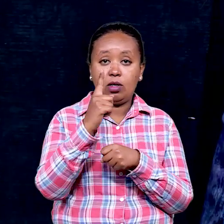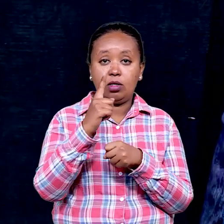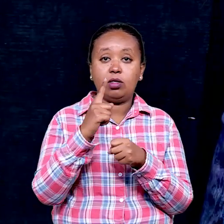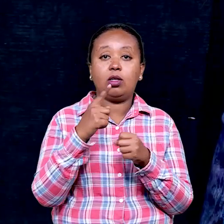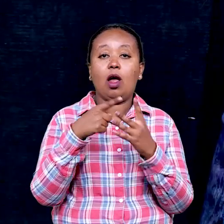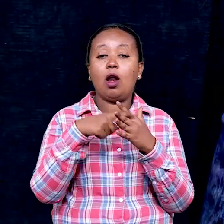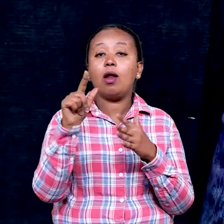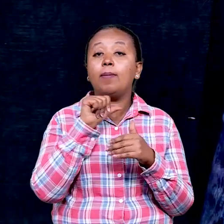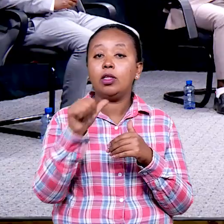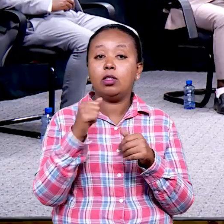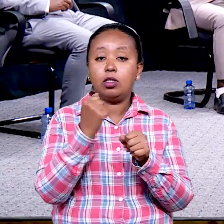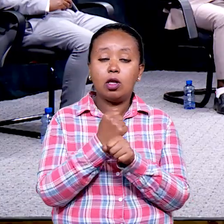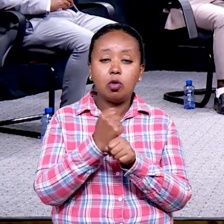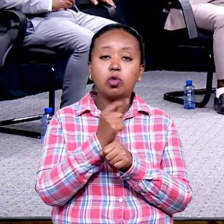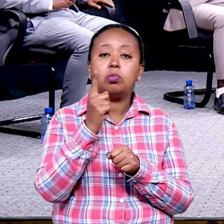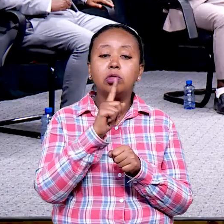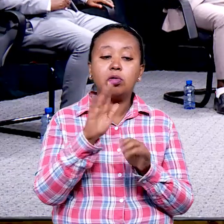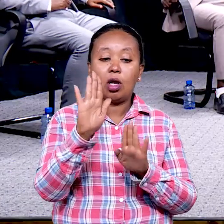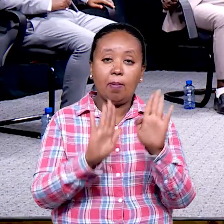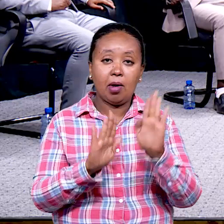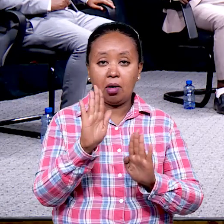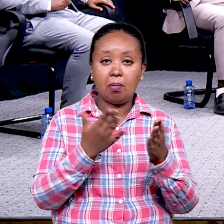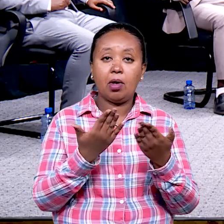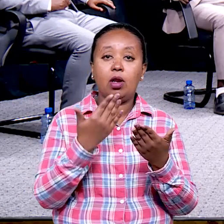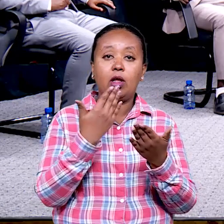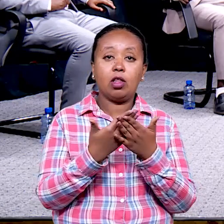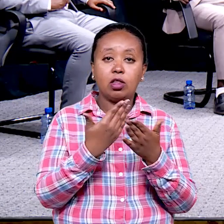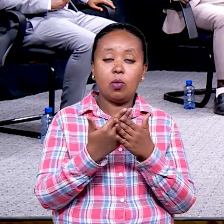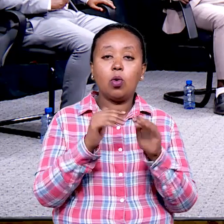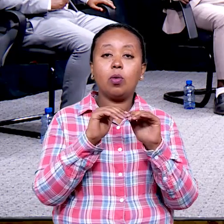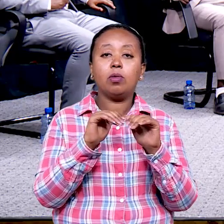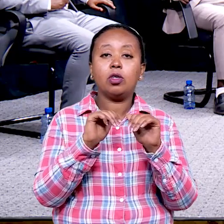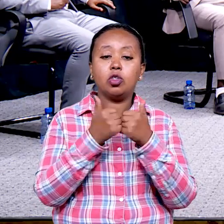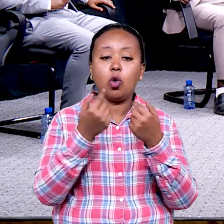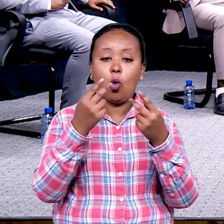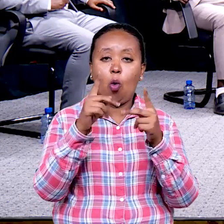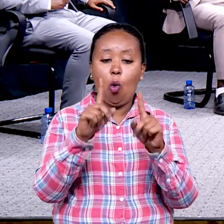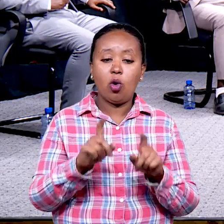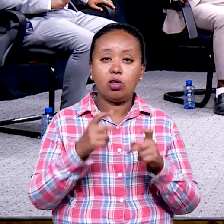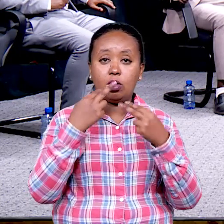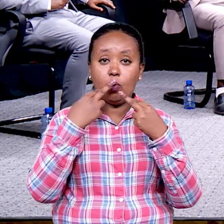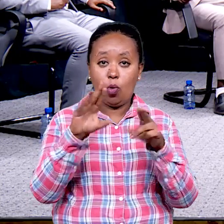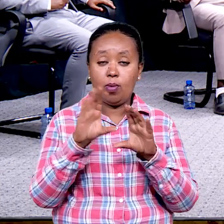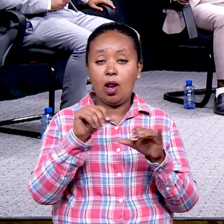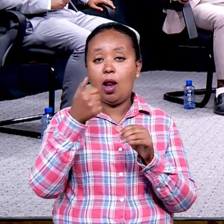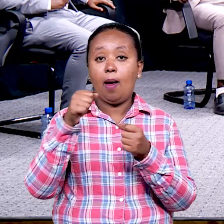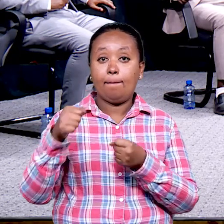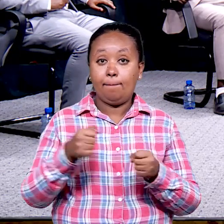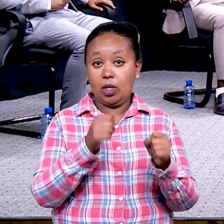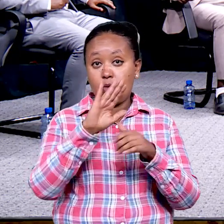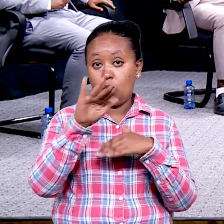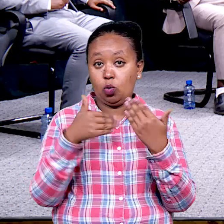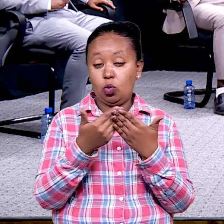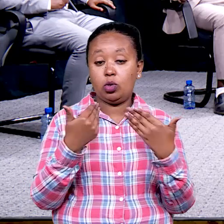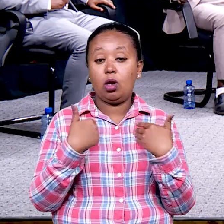ጊዜ አናመልጠውም። ስራዎቻችንን የሚገመግምበት የገንዘብ ሁኔታ ኦዲት ሪፖርት የሚያይበት ሌላ ሜካኒዝም